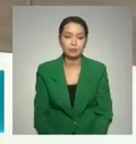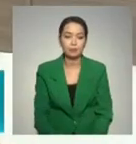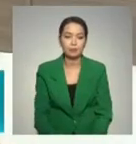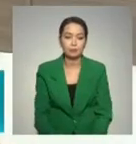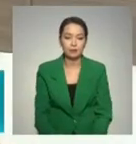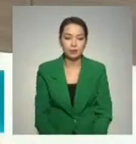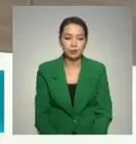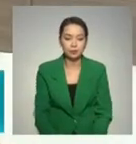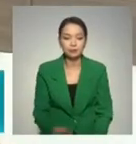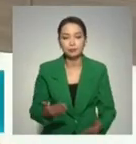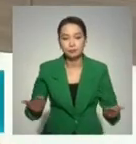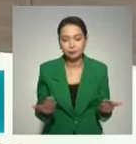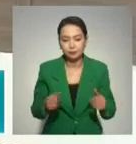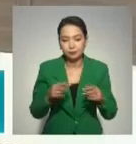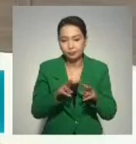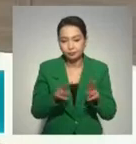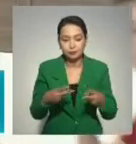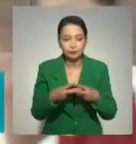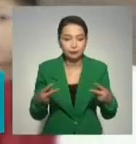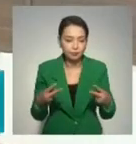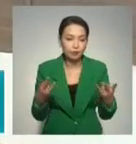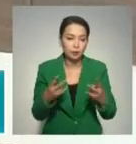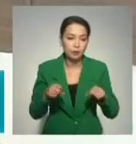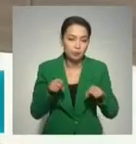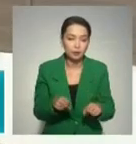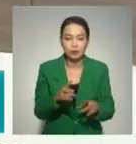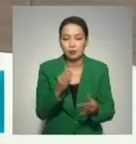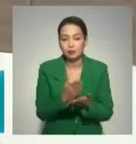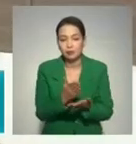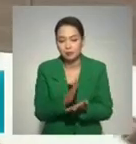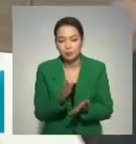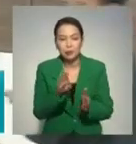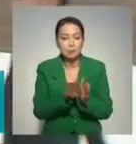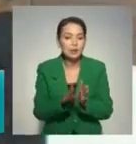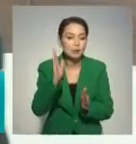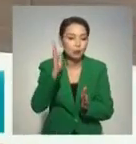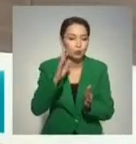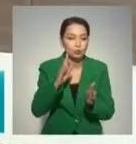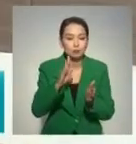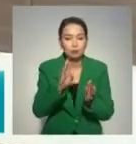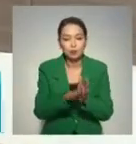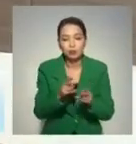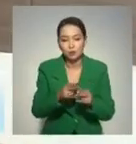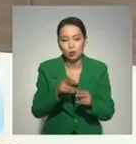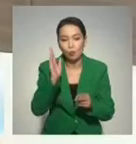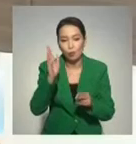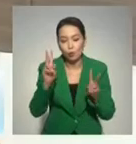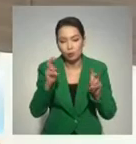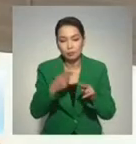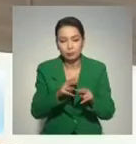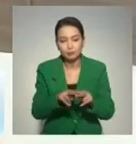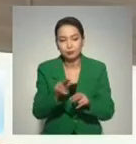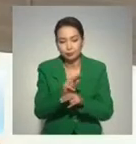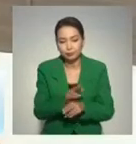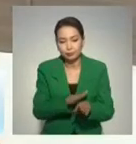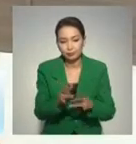Жить на равных правах – это и является первостепенной задачей проекта «Кедергысыз Килищек». В наши дни нельзя никого отделять, притеснять.